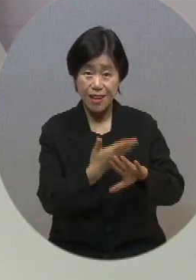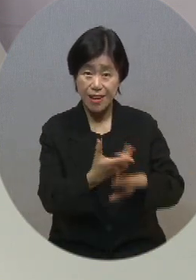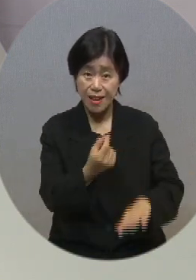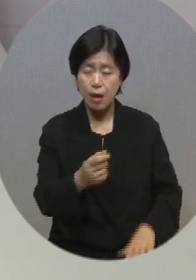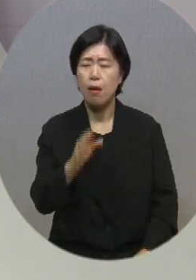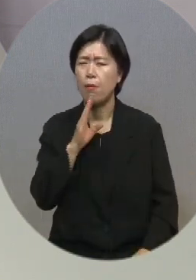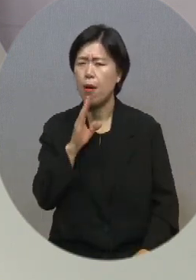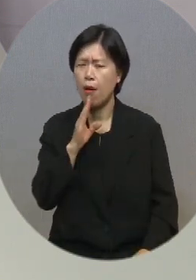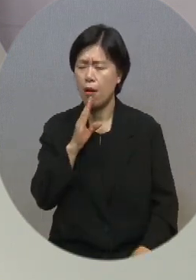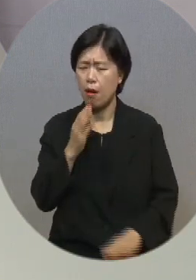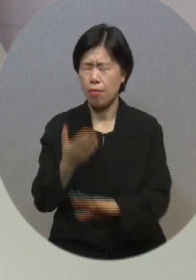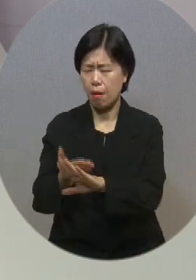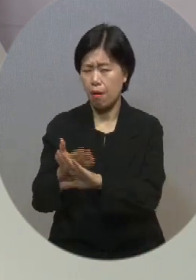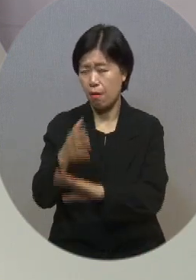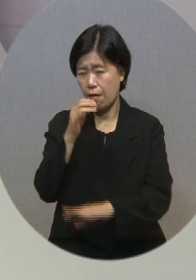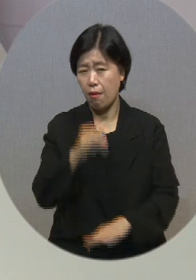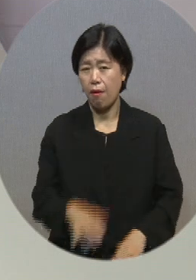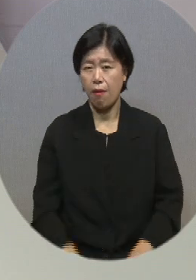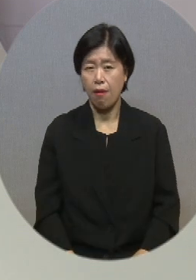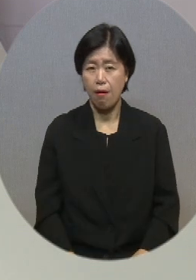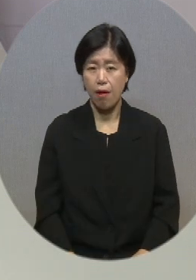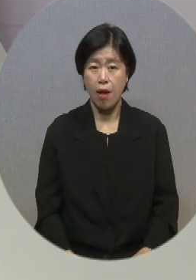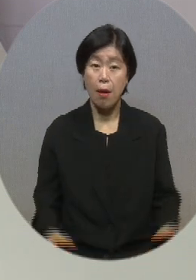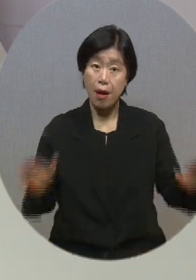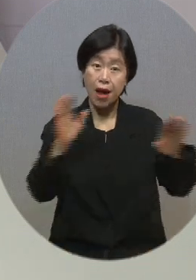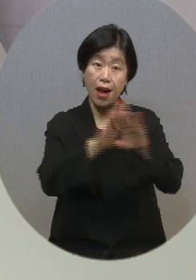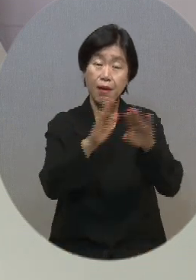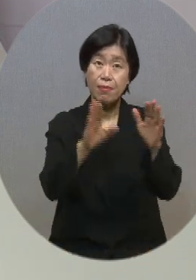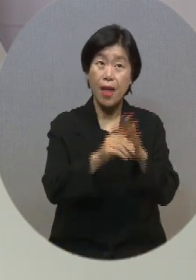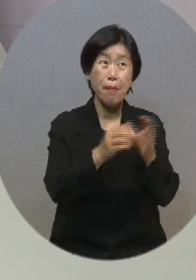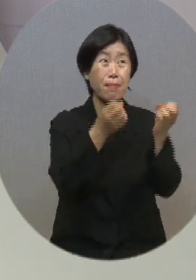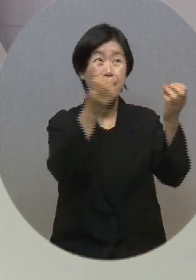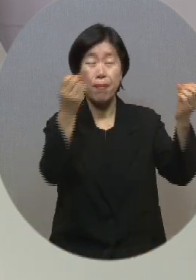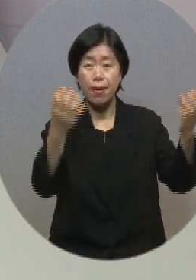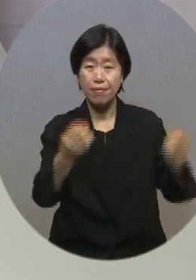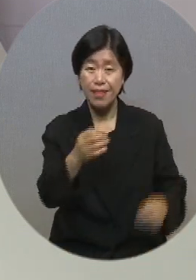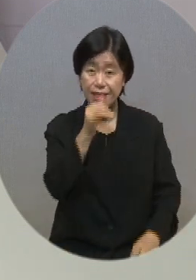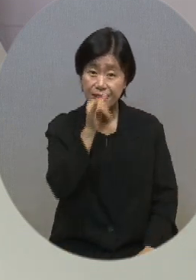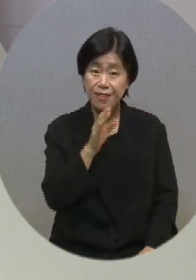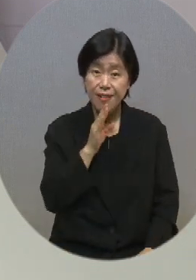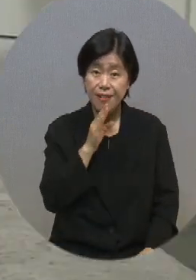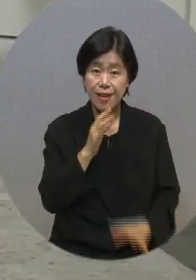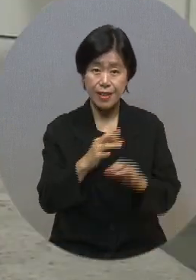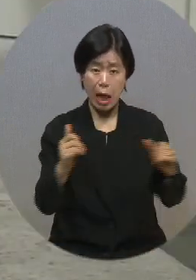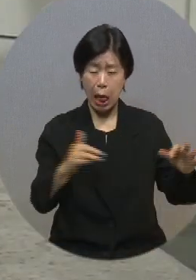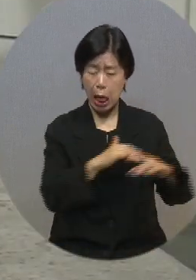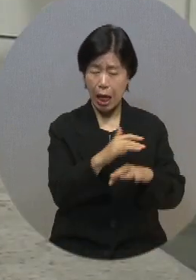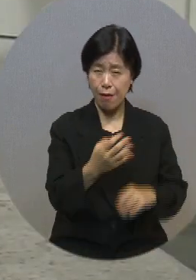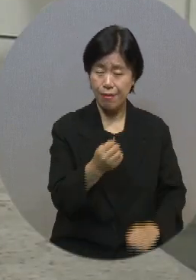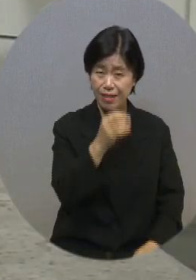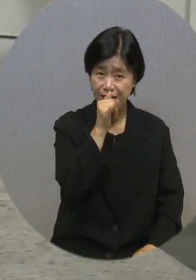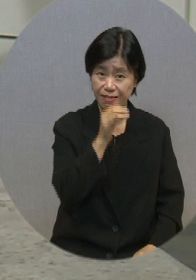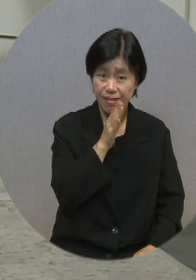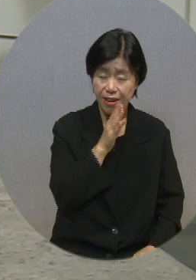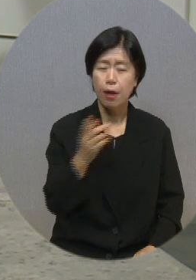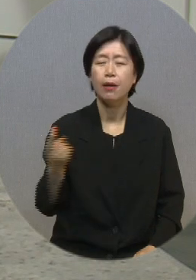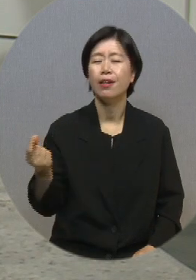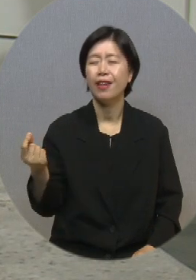그렇죠. 네네. 그냥 밤이 되면 그냥 반짝반짝 붉은 그냥. 네. 아, 사람도 엄청 많죠? 네네, 맞습니다.